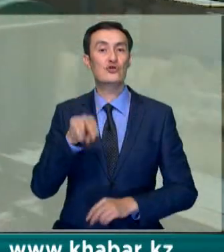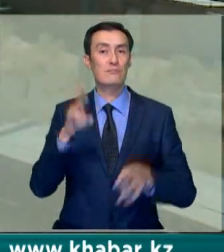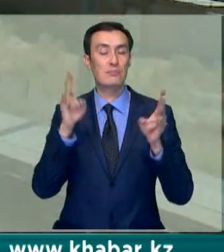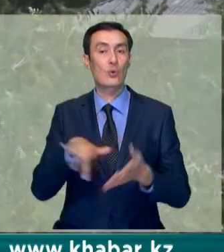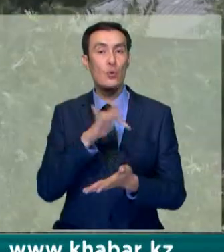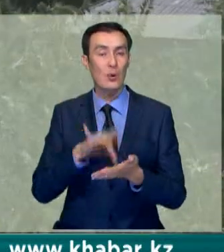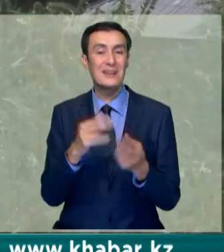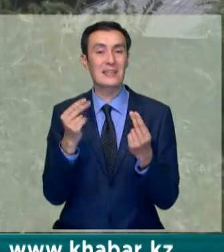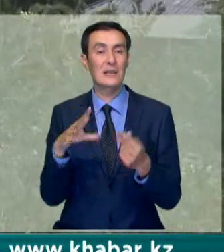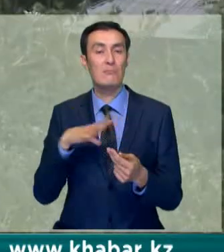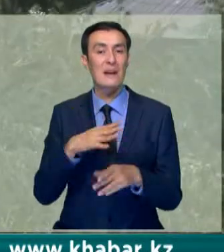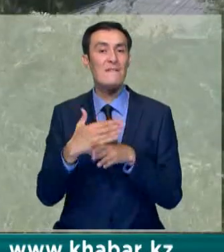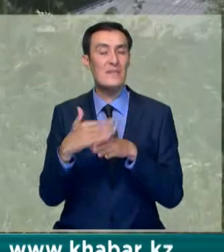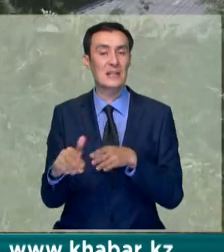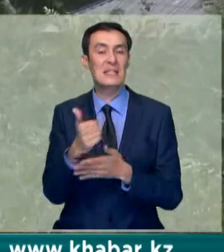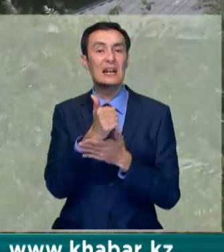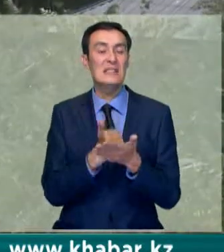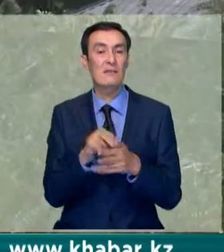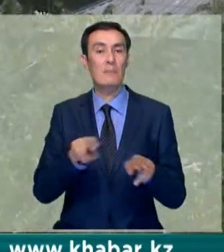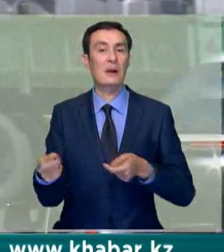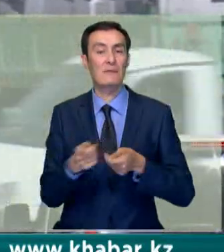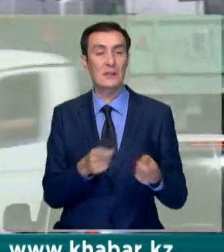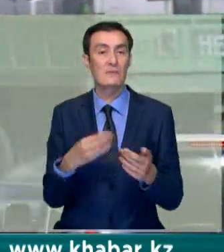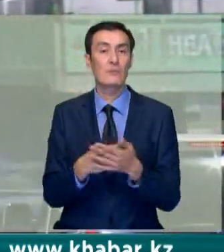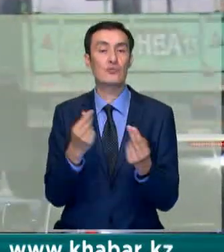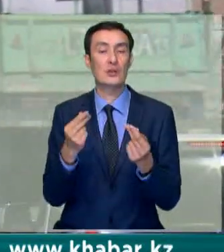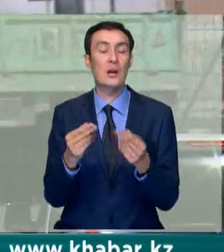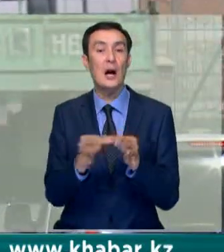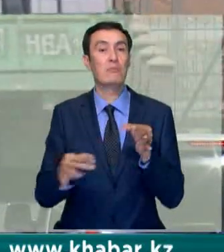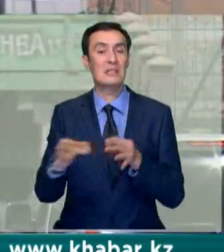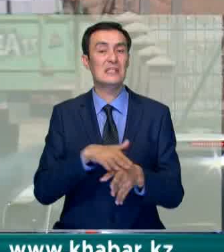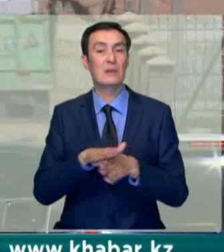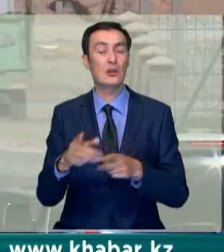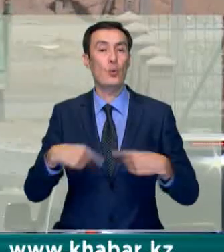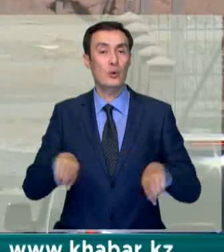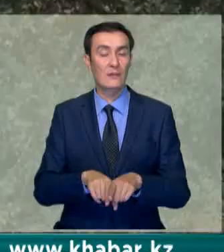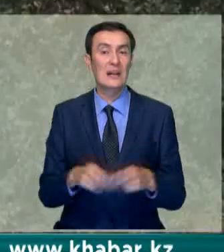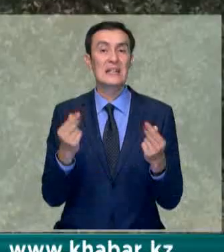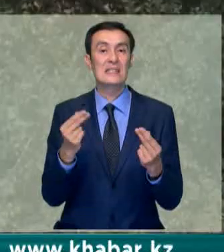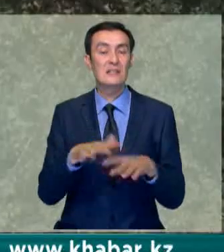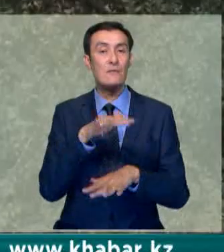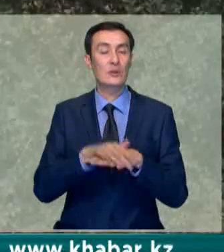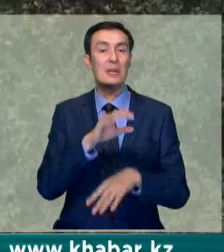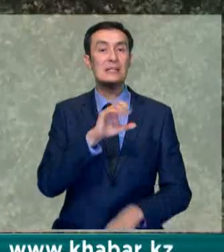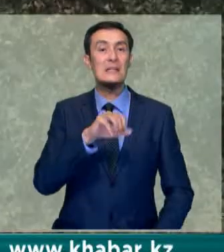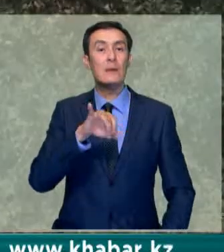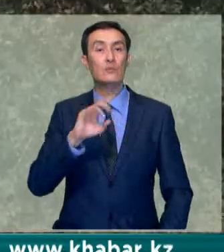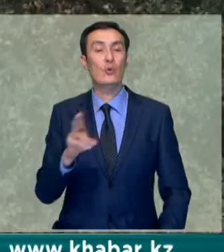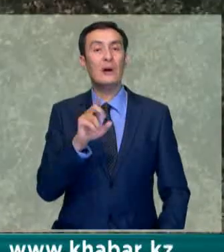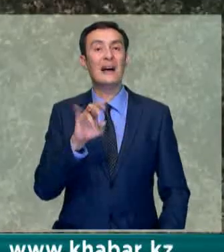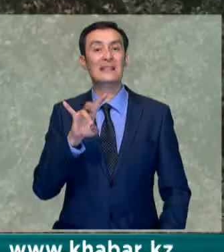города. Деньги были выделены из резерва правительства, бюджетов местных исполнительных органов, средств фонда «Самрук